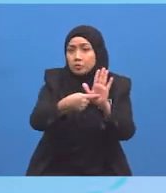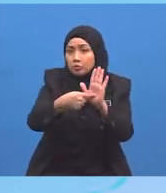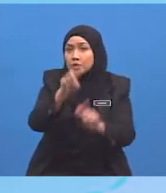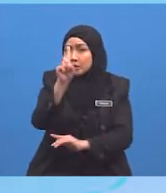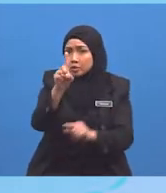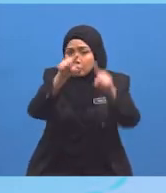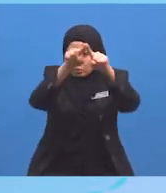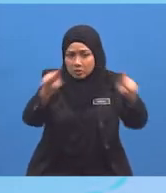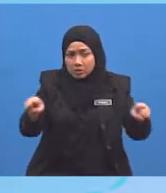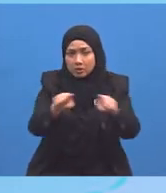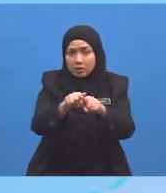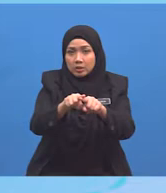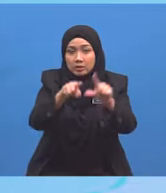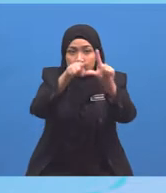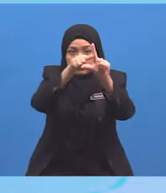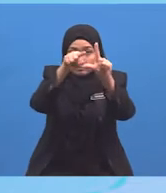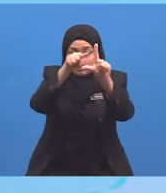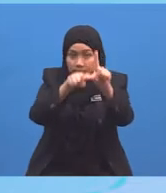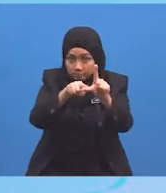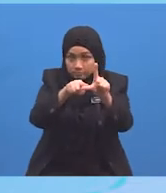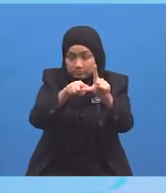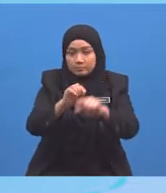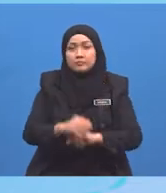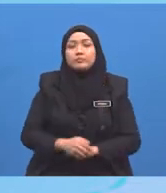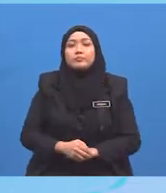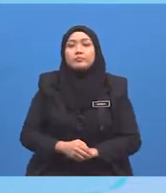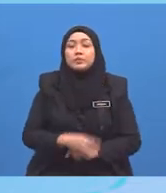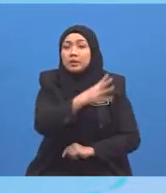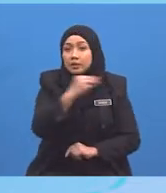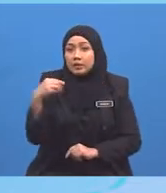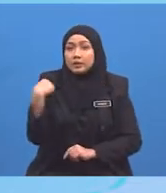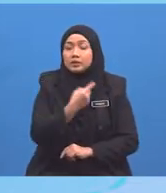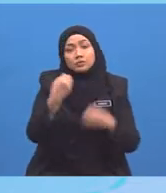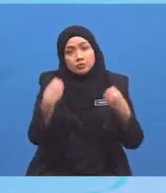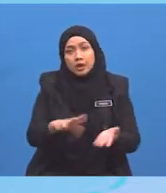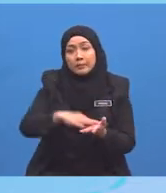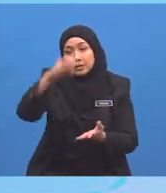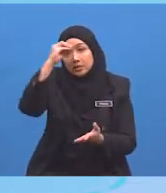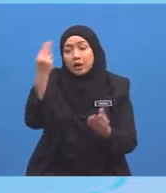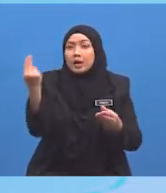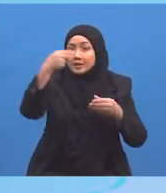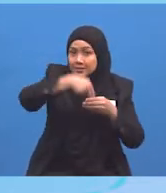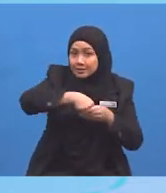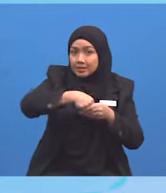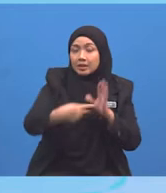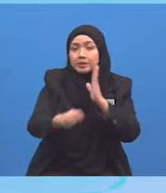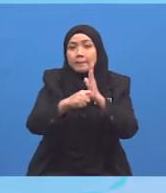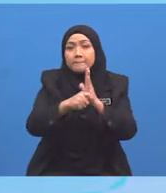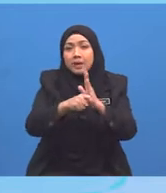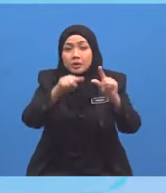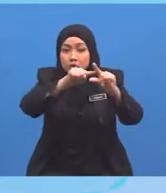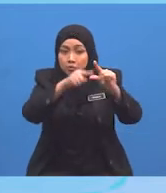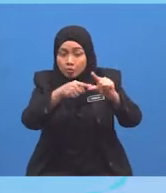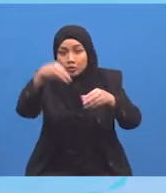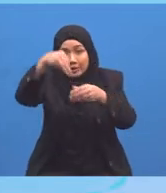segitiga bersudut tegak. Dan kita telah mempelajari hasil tambah sudut